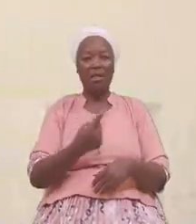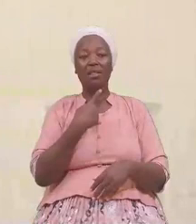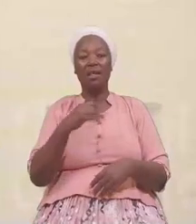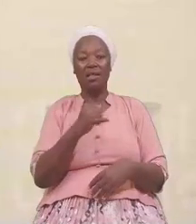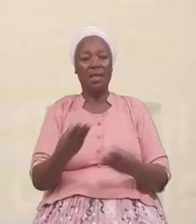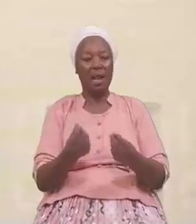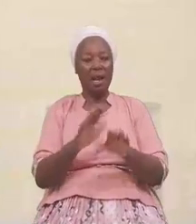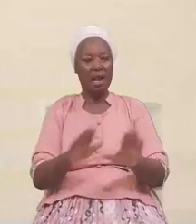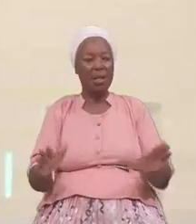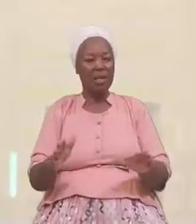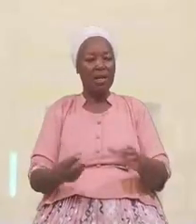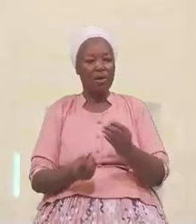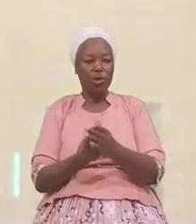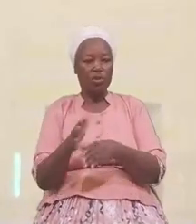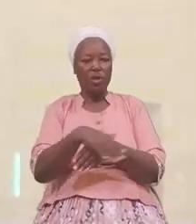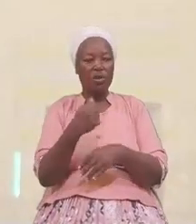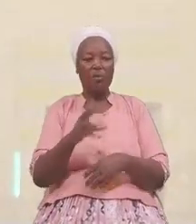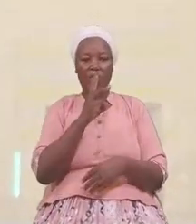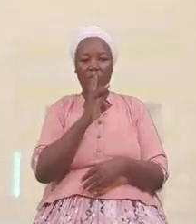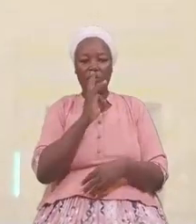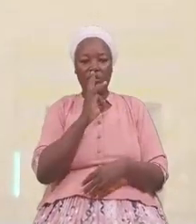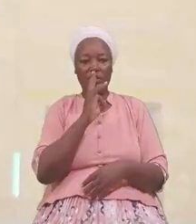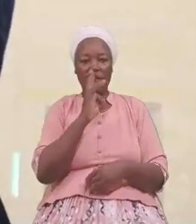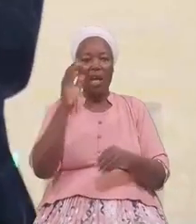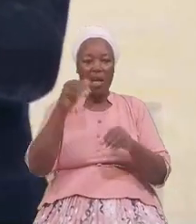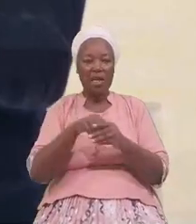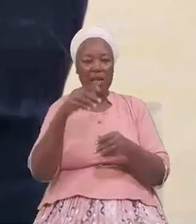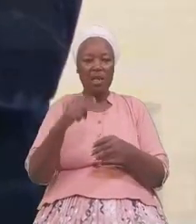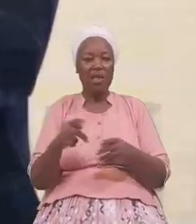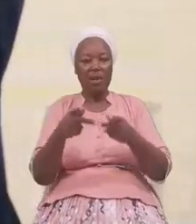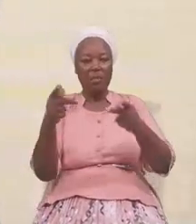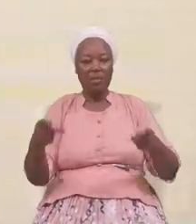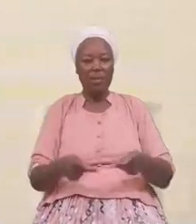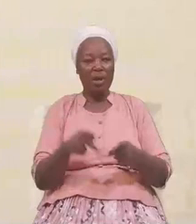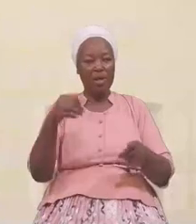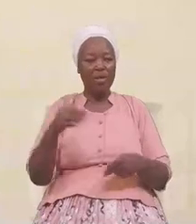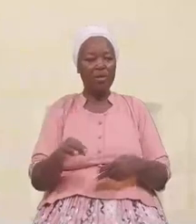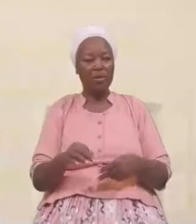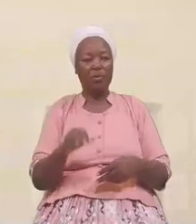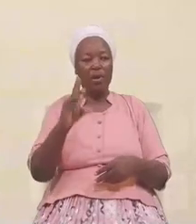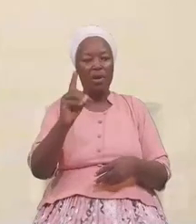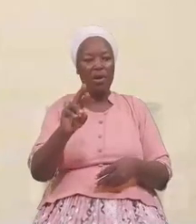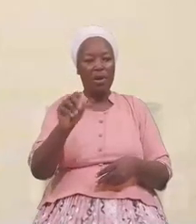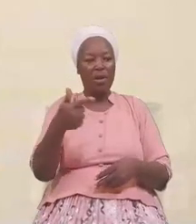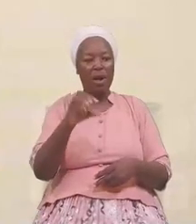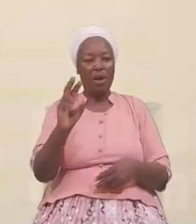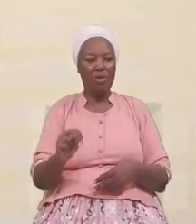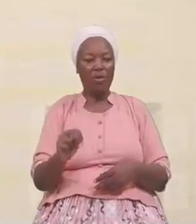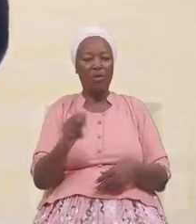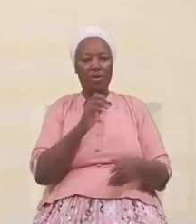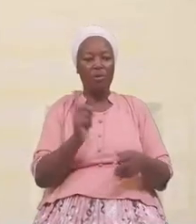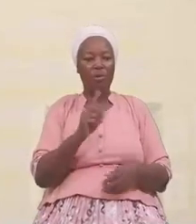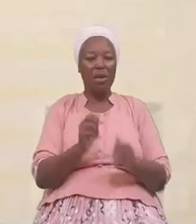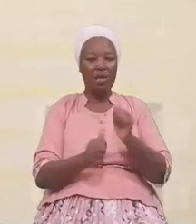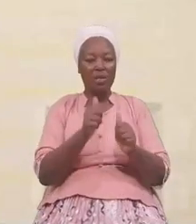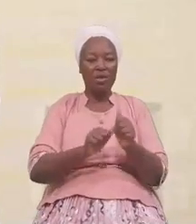d'eau. Dans le repère qui servait de gîte aux chacals, croîtront des roseaux et